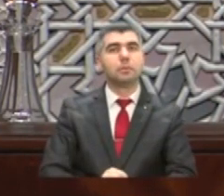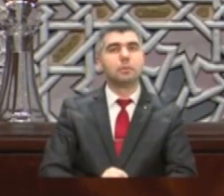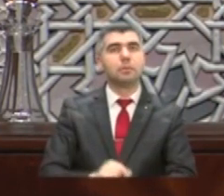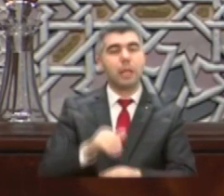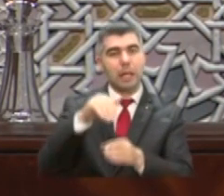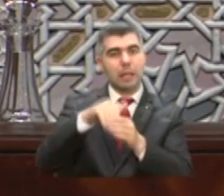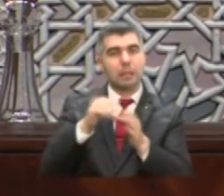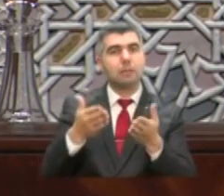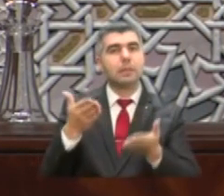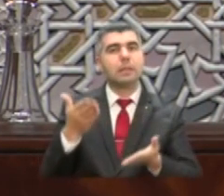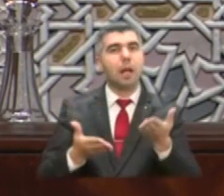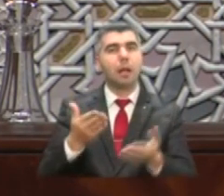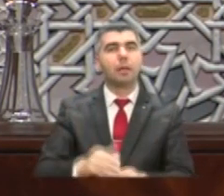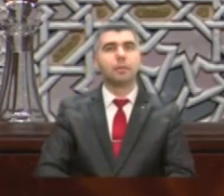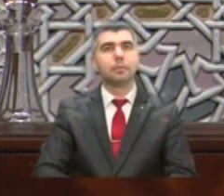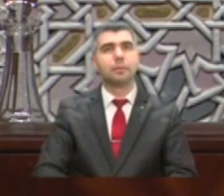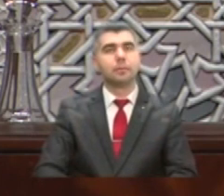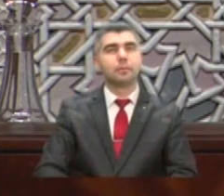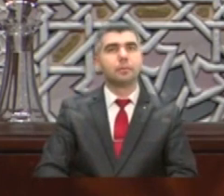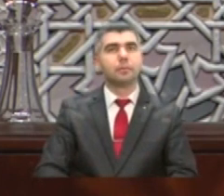الفريق الاستقلالي للوحدة والتعادلية.